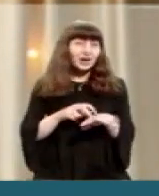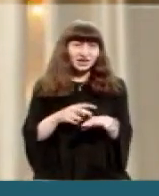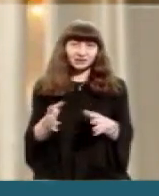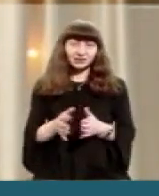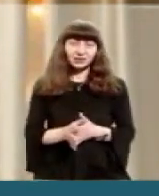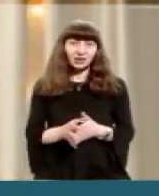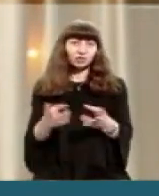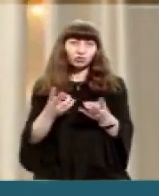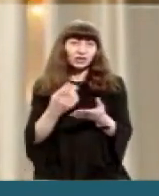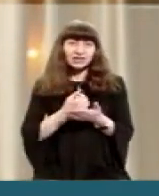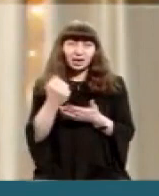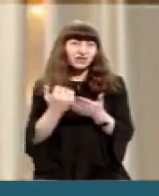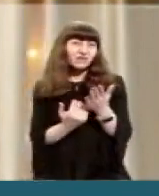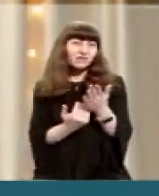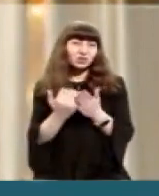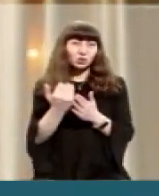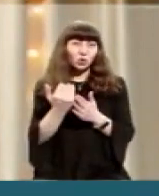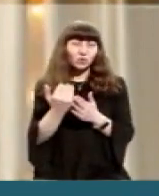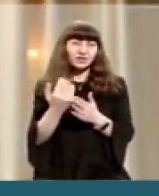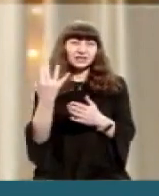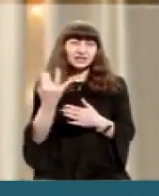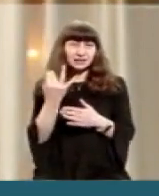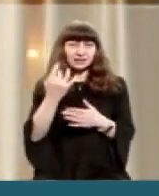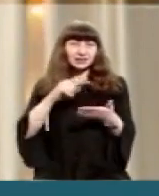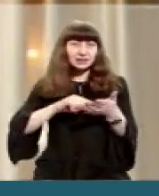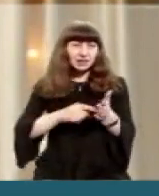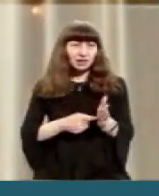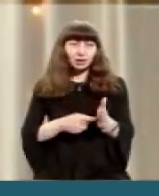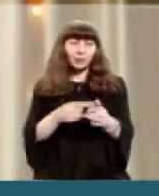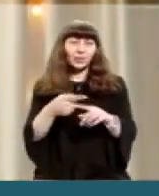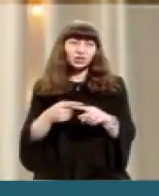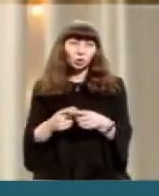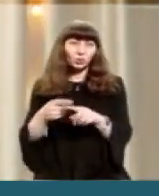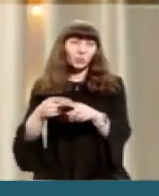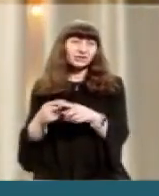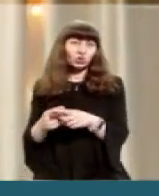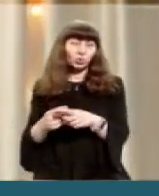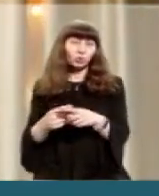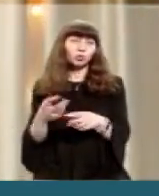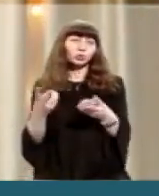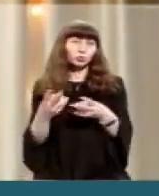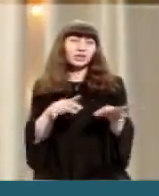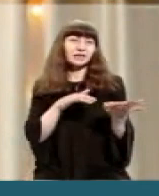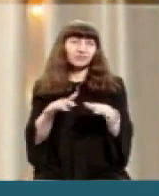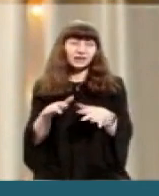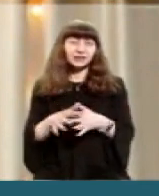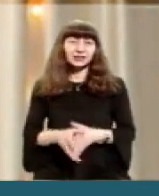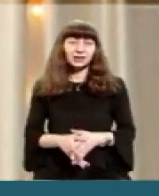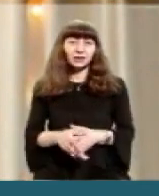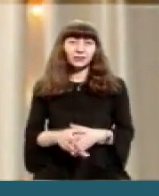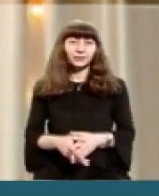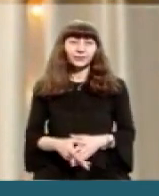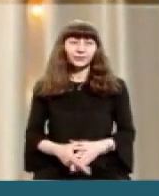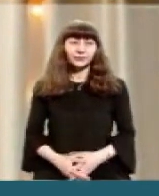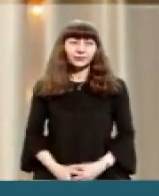самые высокие, сказочные цели, и потихоньку надо идти по этой жизни,